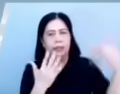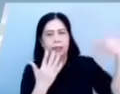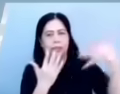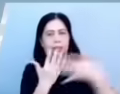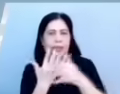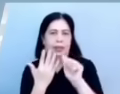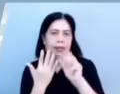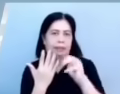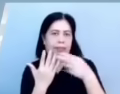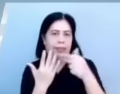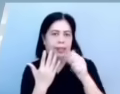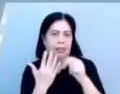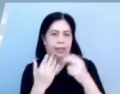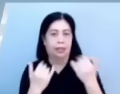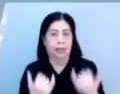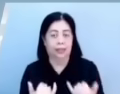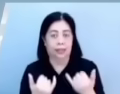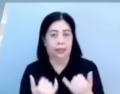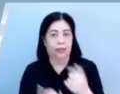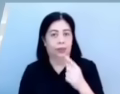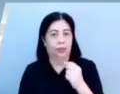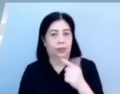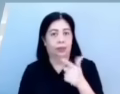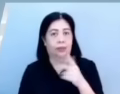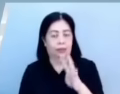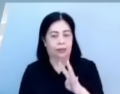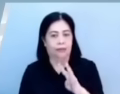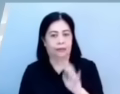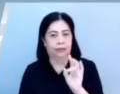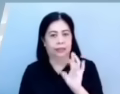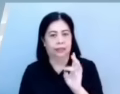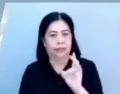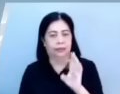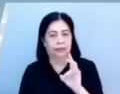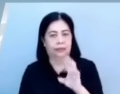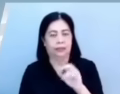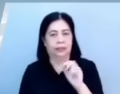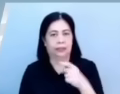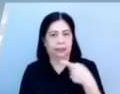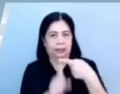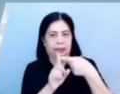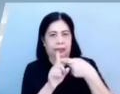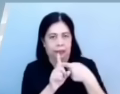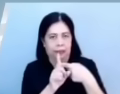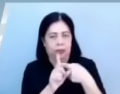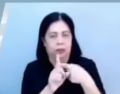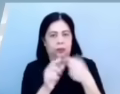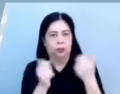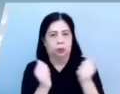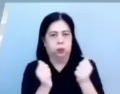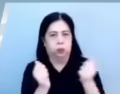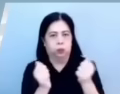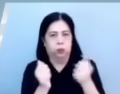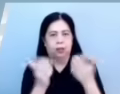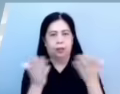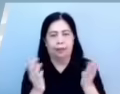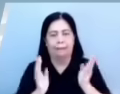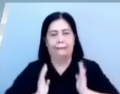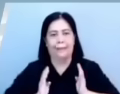buwena manong araw ng 2024, 17 degrees Celsius na minimum temperature ang naitala sa Baguio